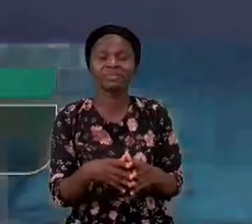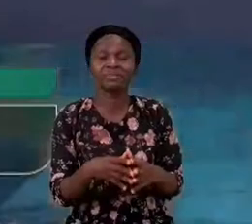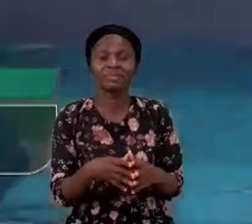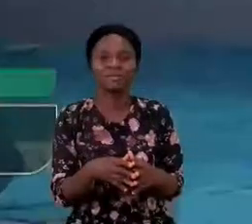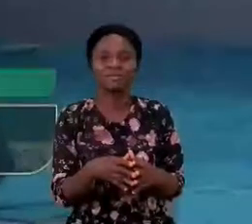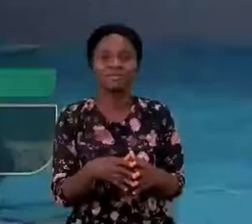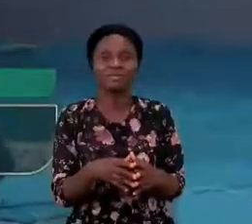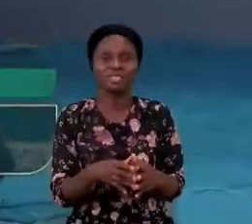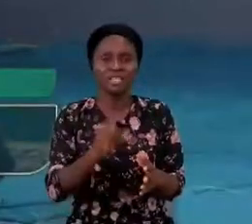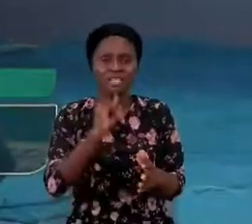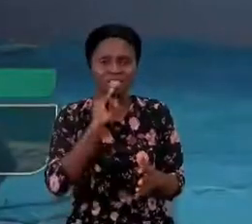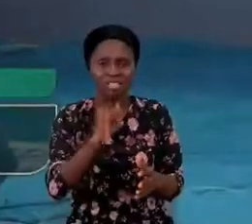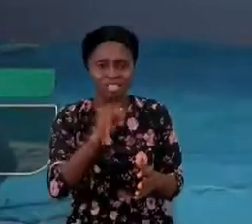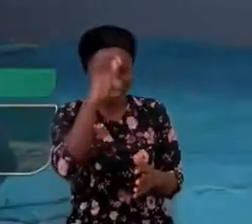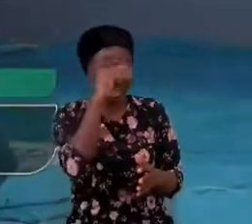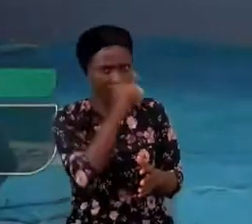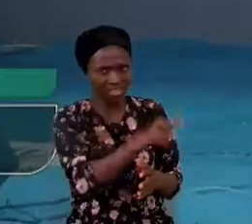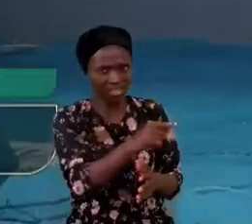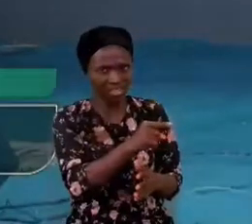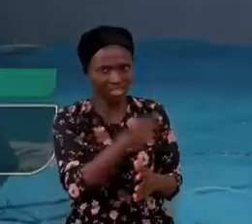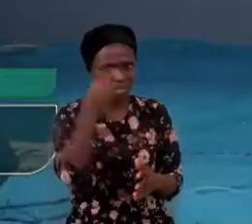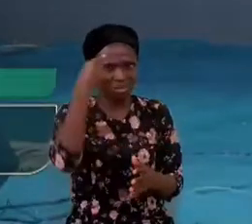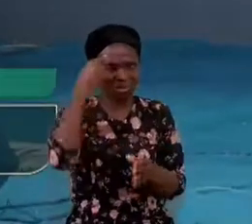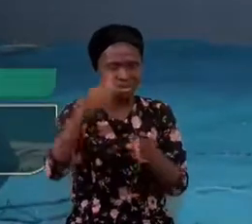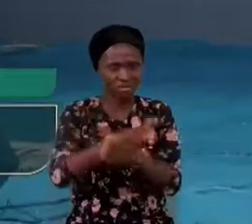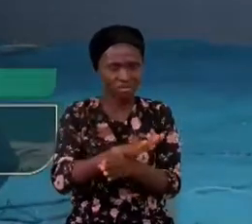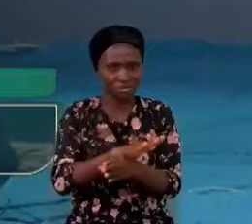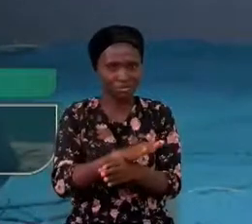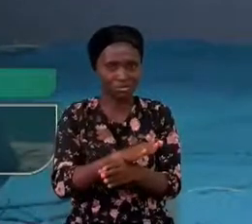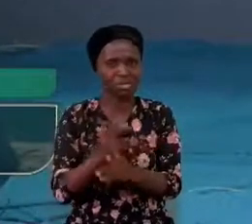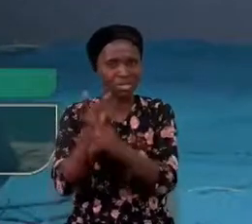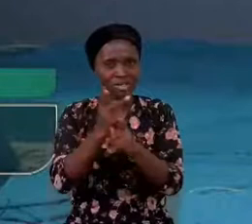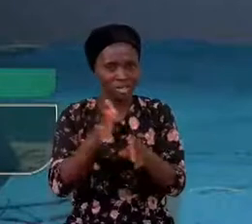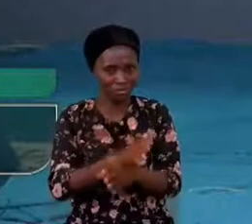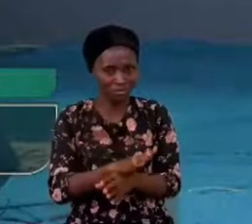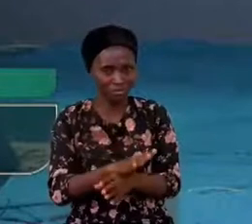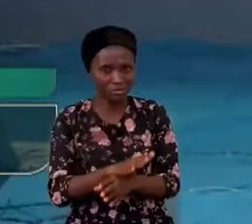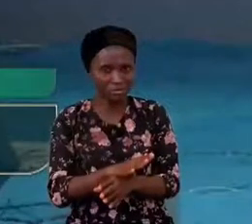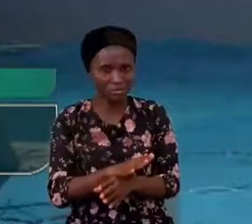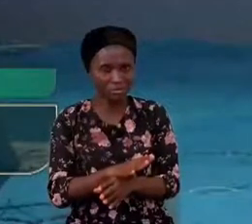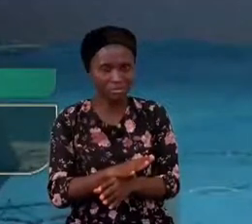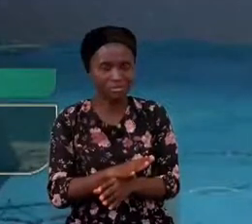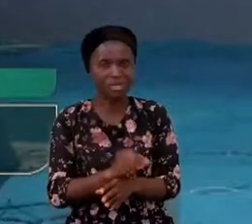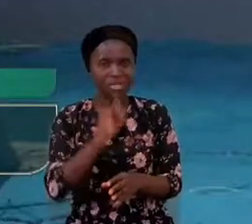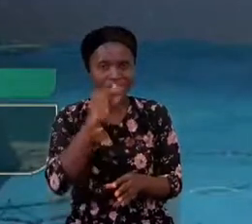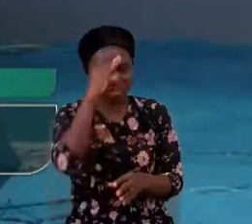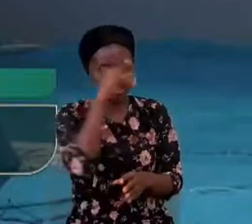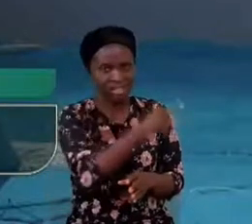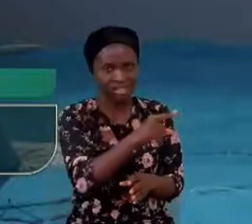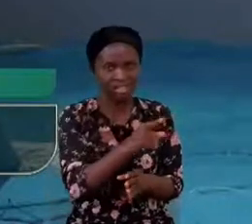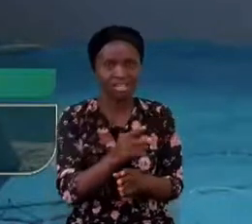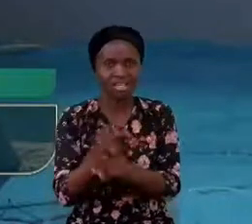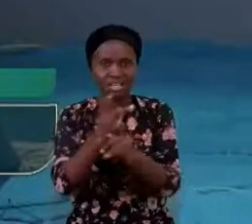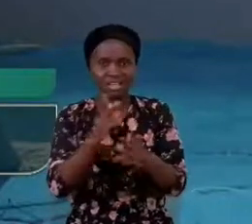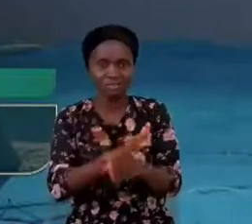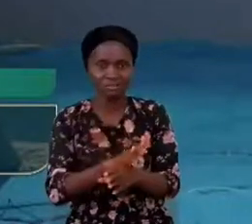Est-ce qu'il se soucie de toi? De ton succès, de tes points faibles. Est-ce qu'il est soucieux de tes points délicats?